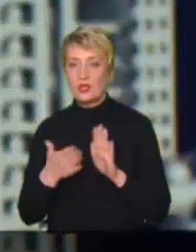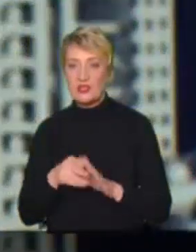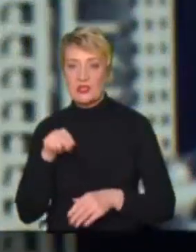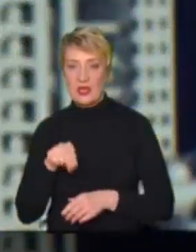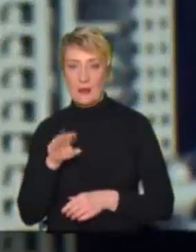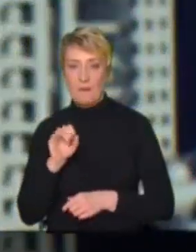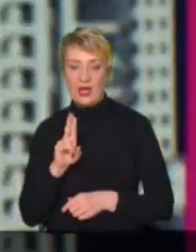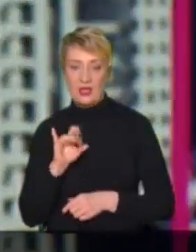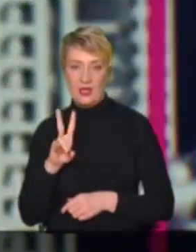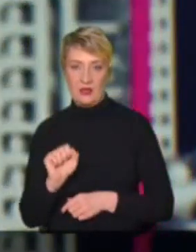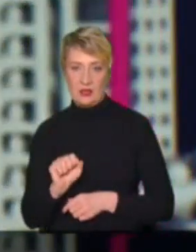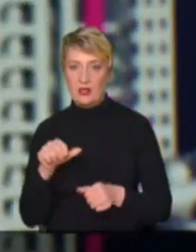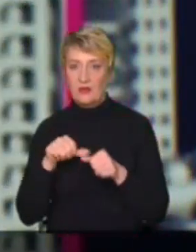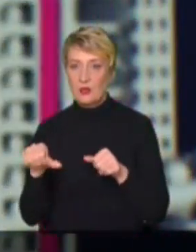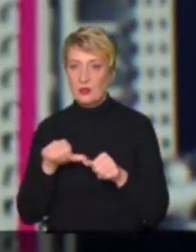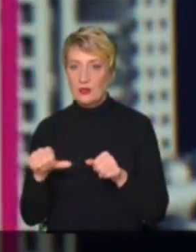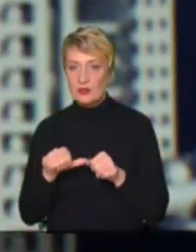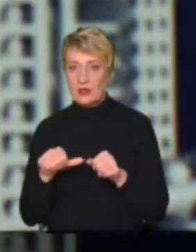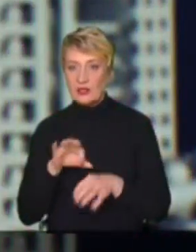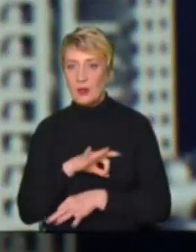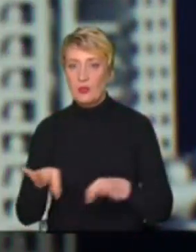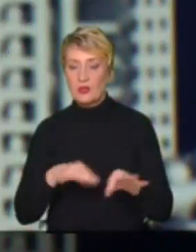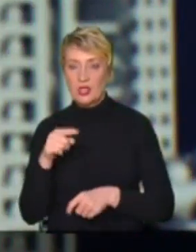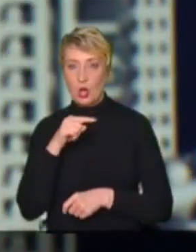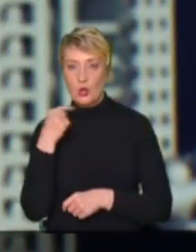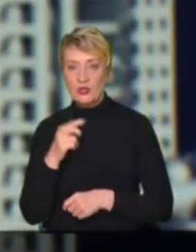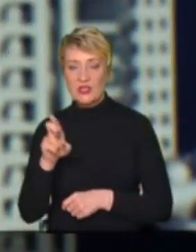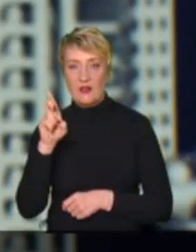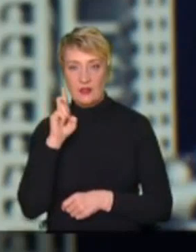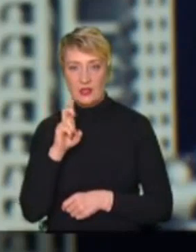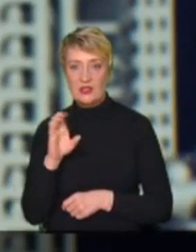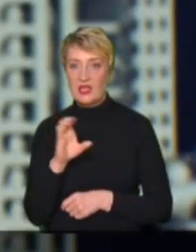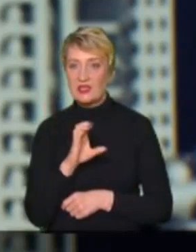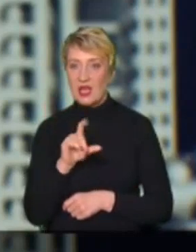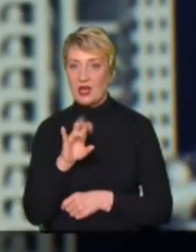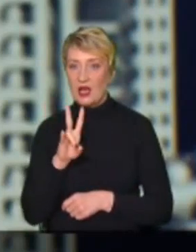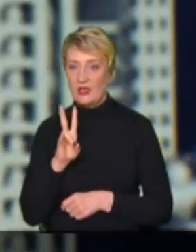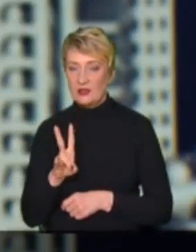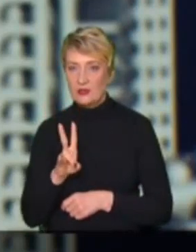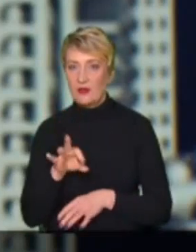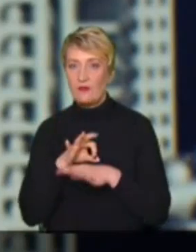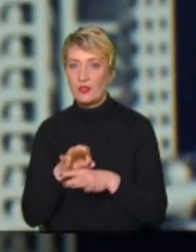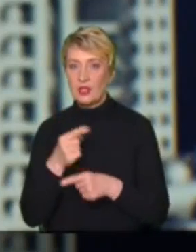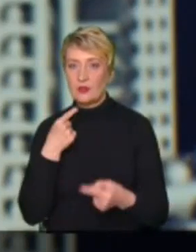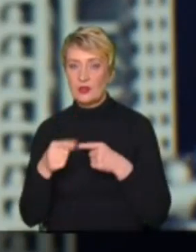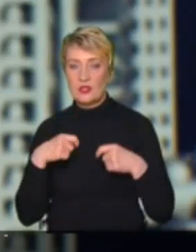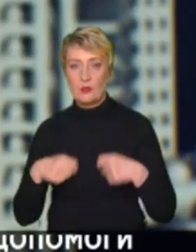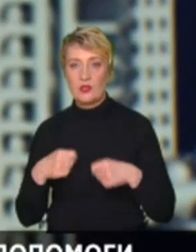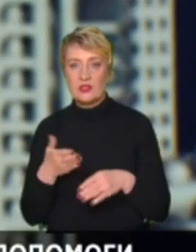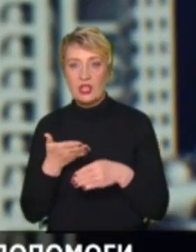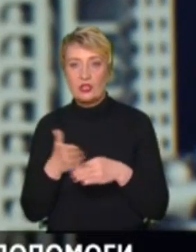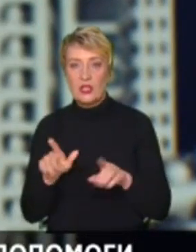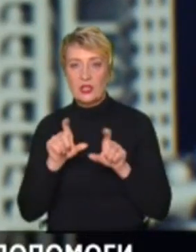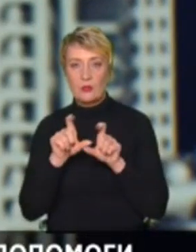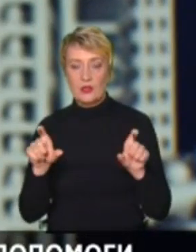Нафтогазова компанія Shell йде зі свого найбільшого проєкту в Російській Федерації «Сахалін-2». Корпорація веде переговори про продаж своєї частки компаніям